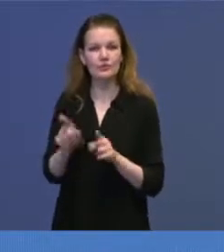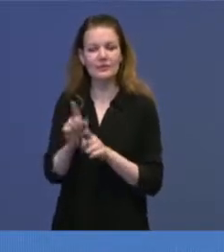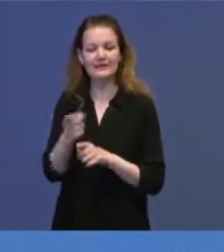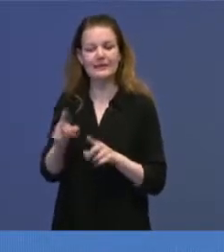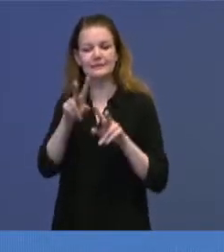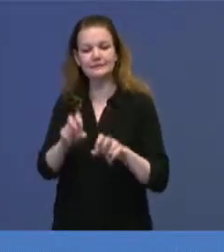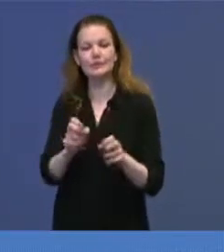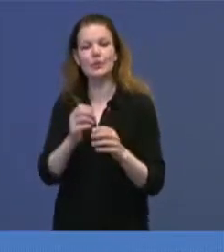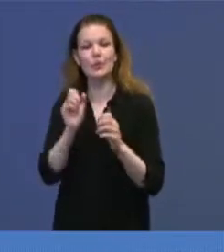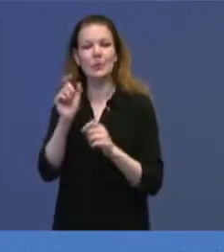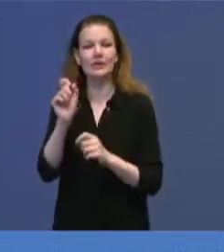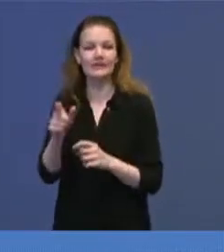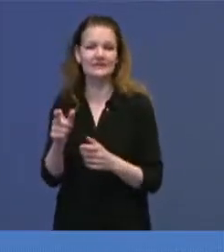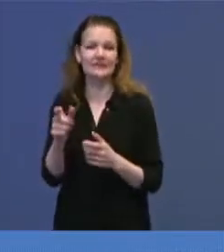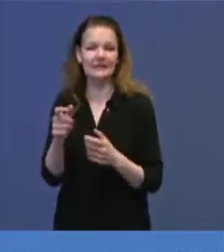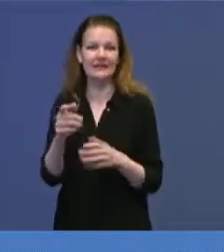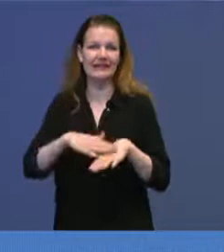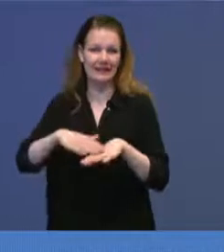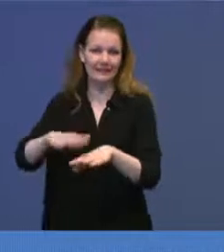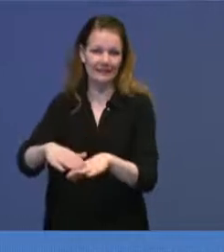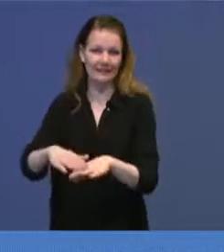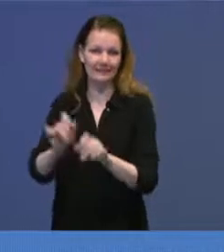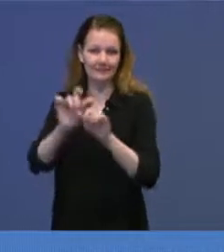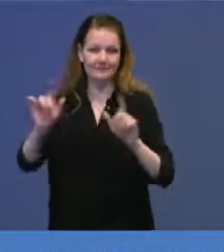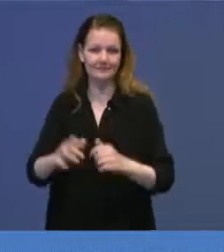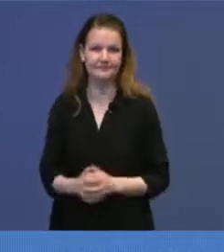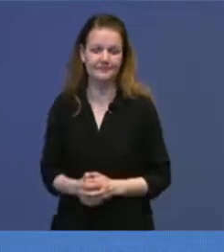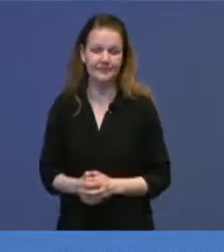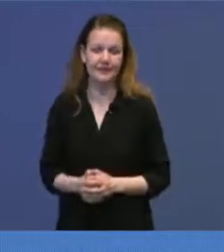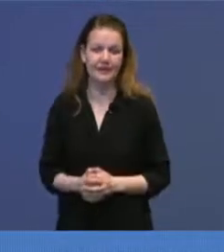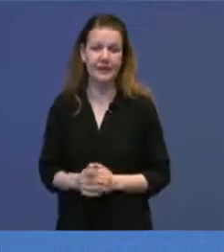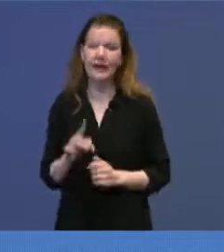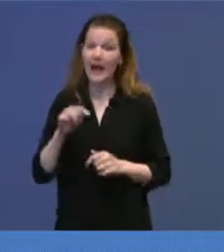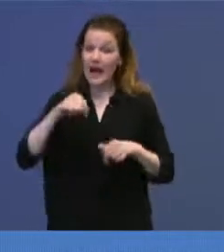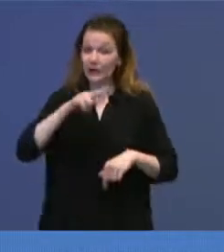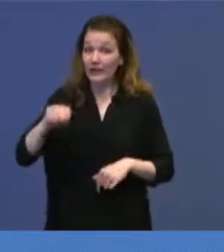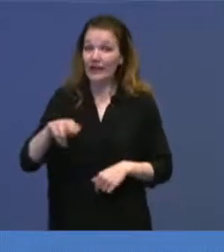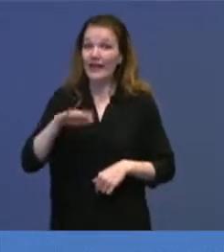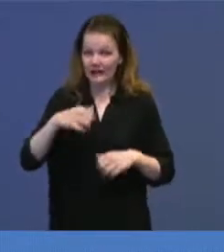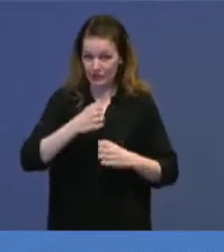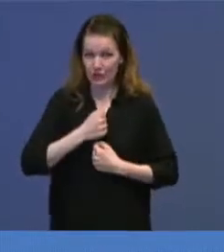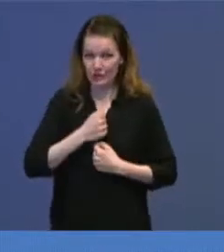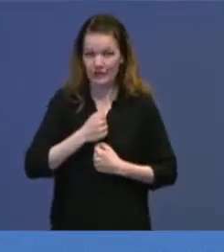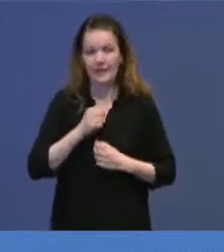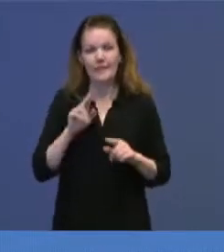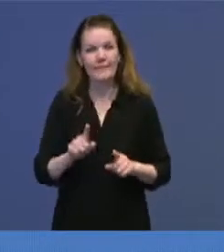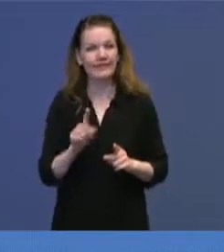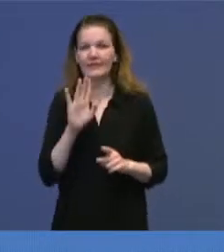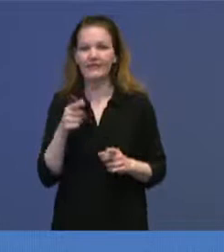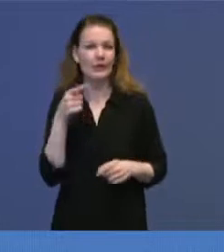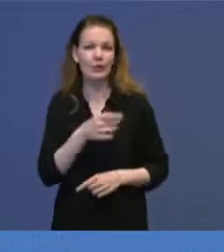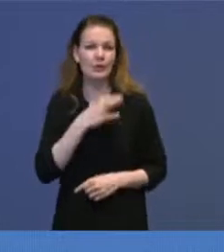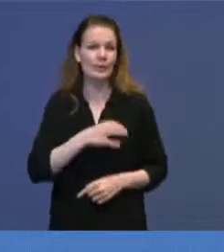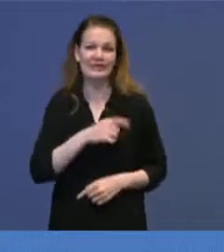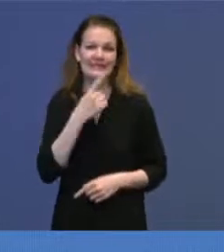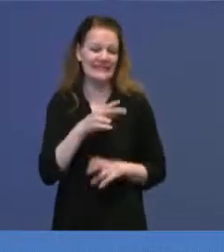etterretning. Det trygt I Norge, men vi kan aldri garantere oss 100% mot at noe vil skje